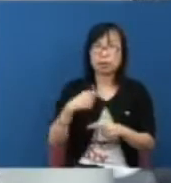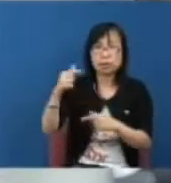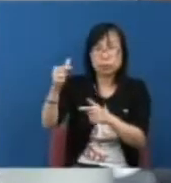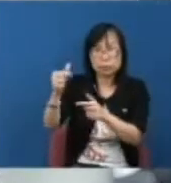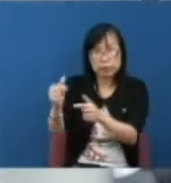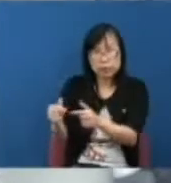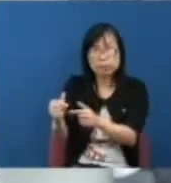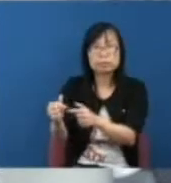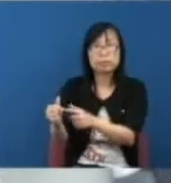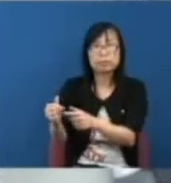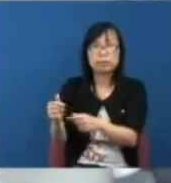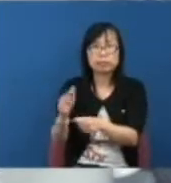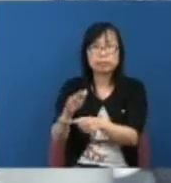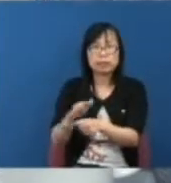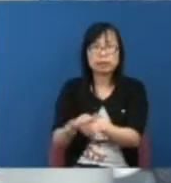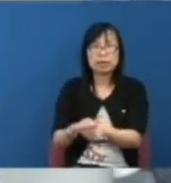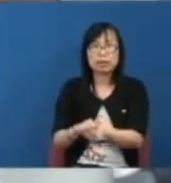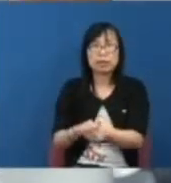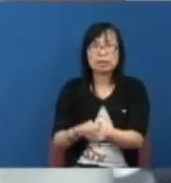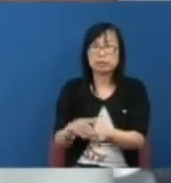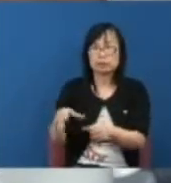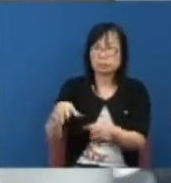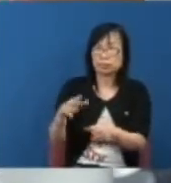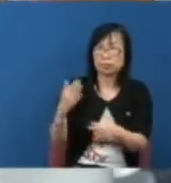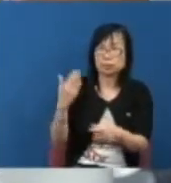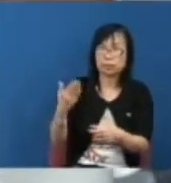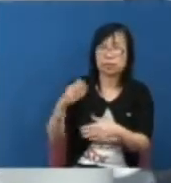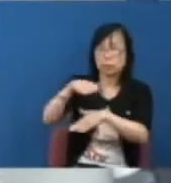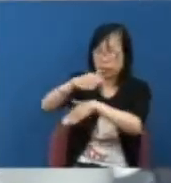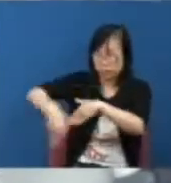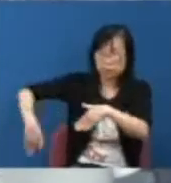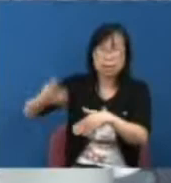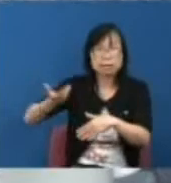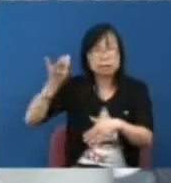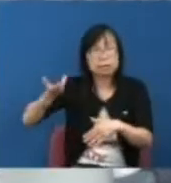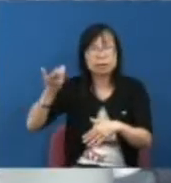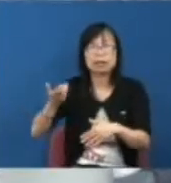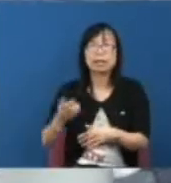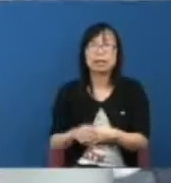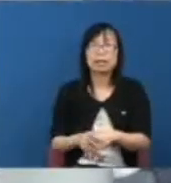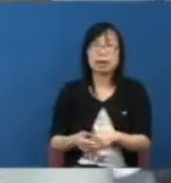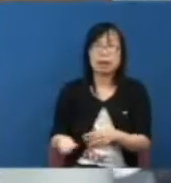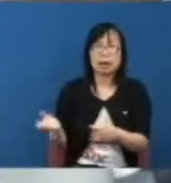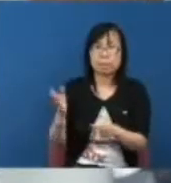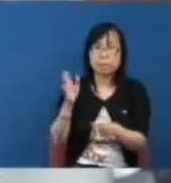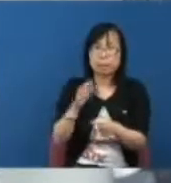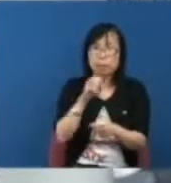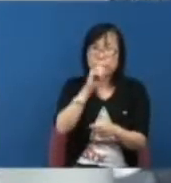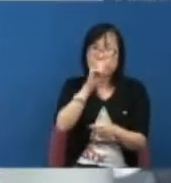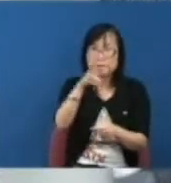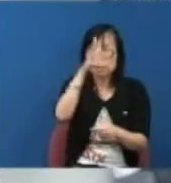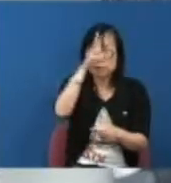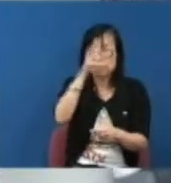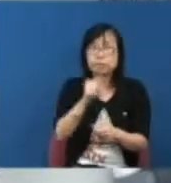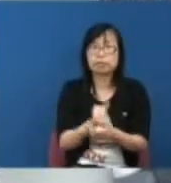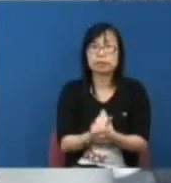嗰啲桶油係有 enhance 咗嗰個隔熱個效果嘅。咁喺嗰個報翻俾政府，我哋嗰個已經有個